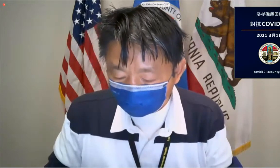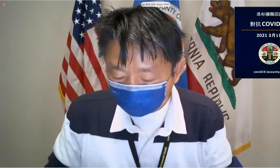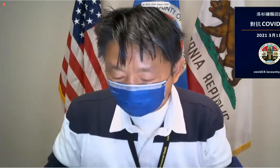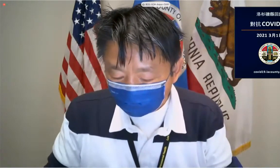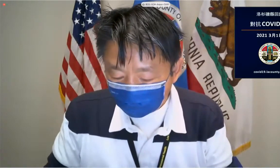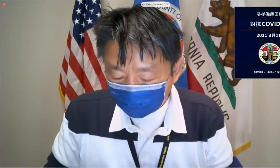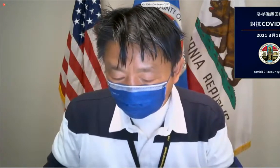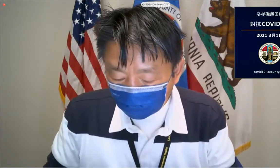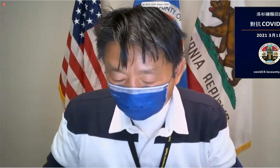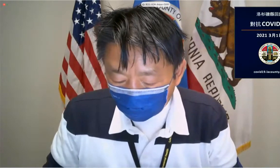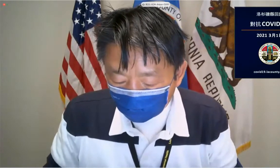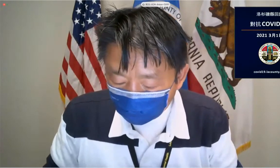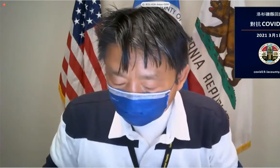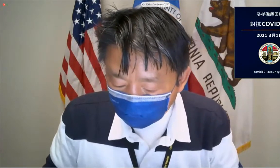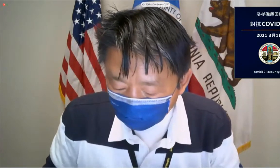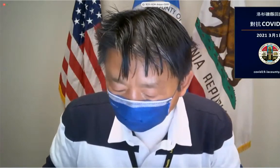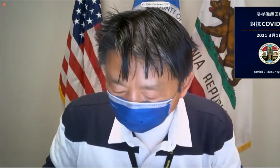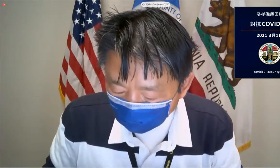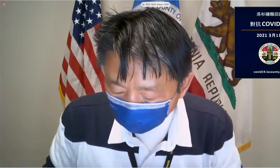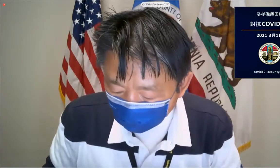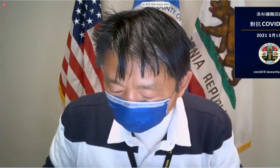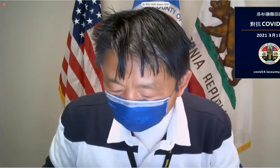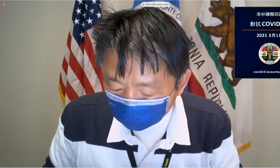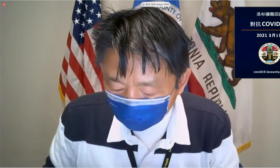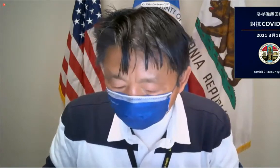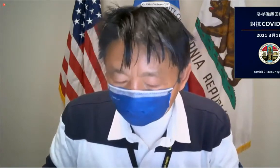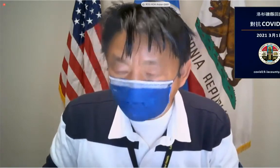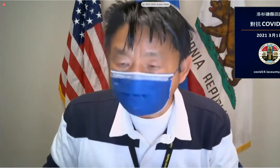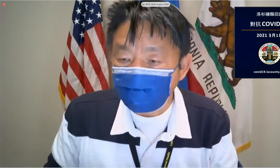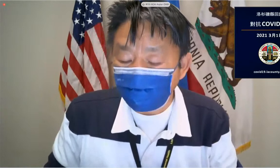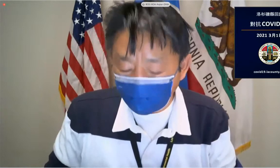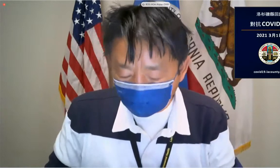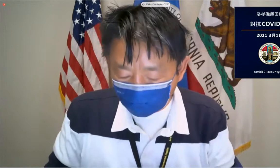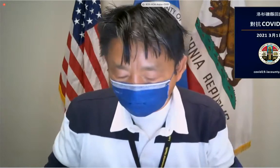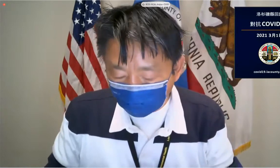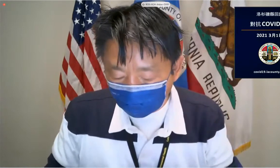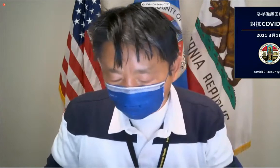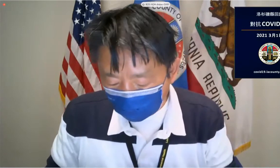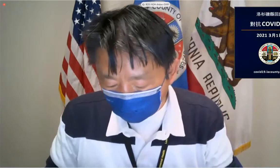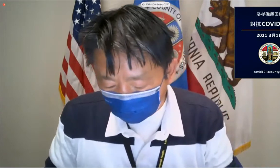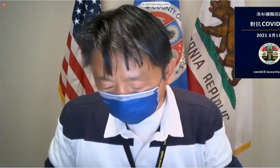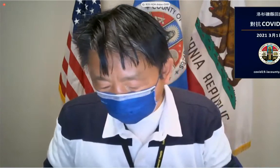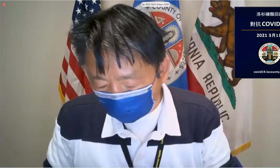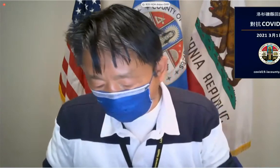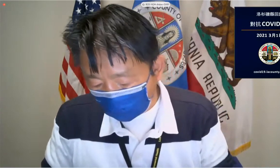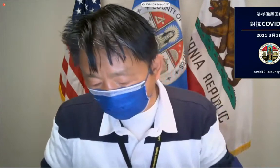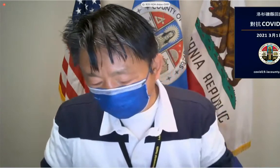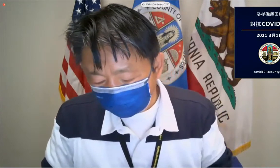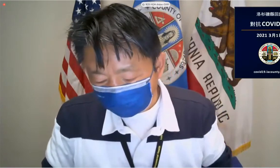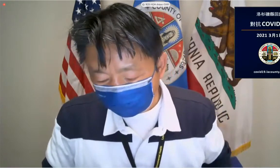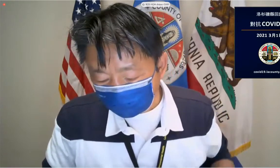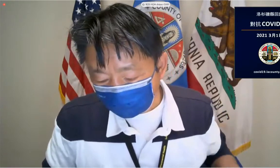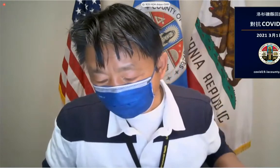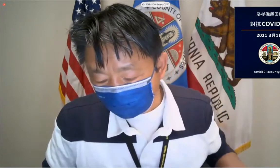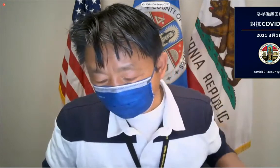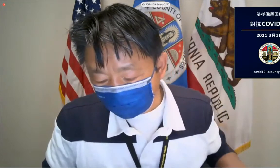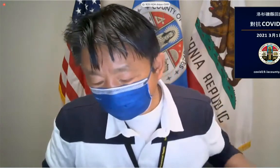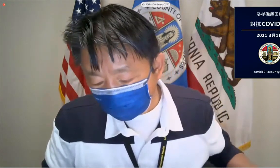苗。洛县的惩教部门将与公共卫生局合作来接种新冠疫苗。